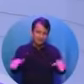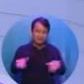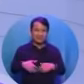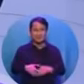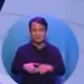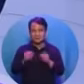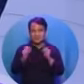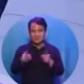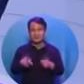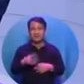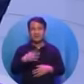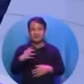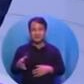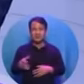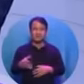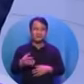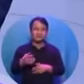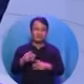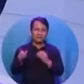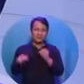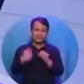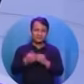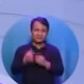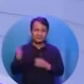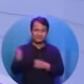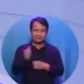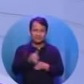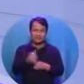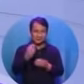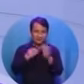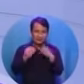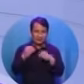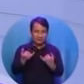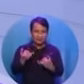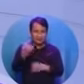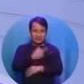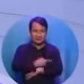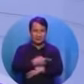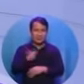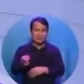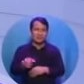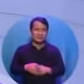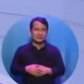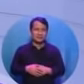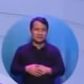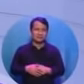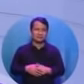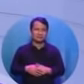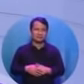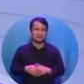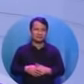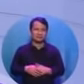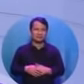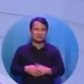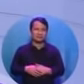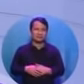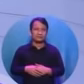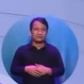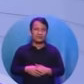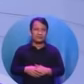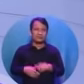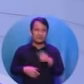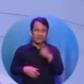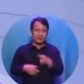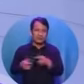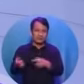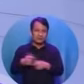bata. Okay yan. So, ano sanang ulam nyo ngayong araw, tanghali? Meron na ba tayong ulam? Wala pa, sir. Hindi